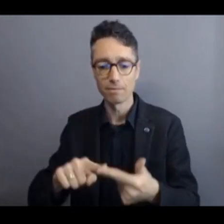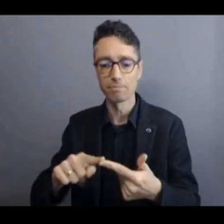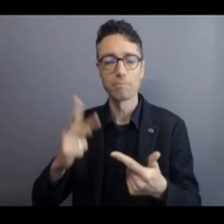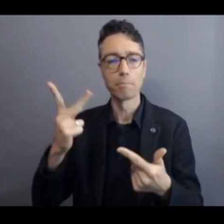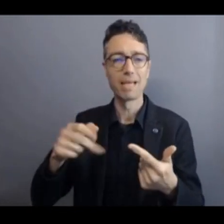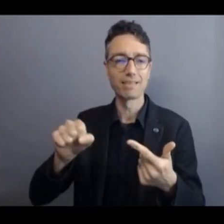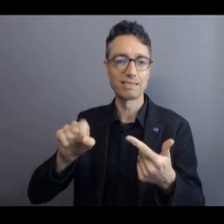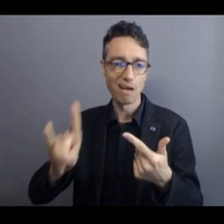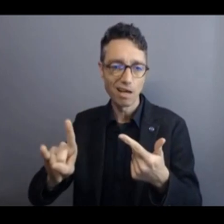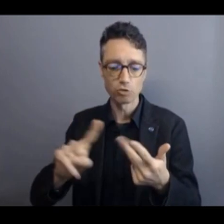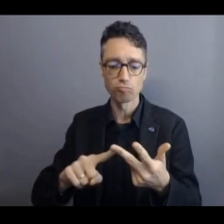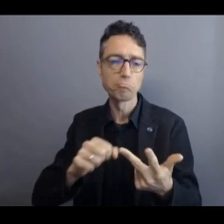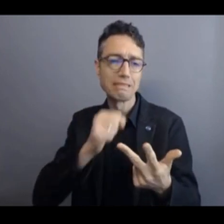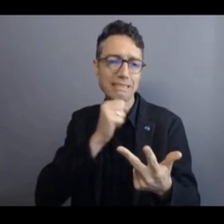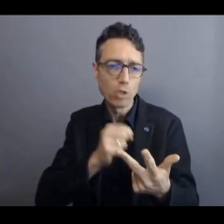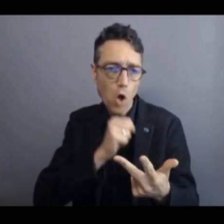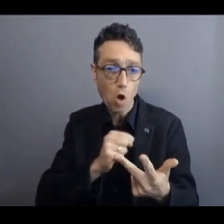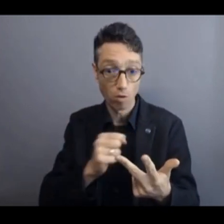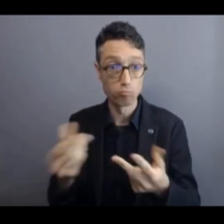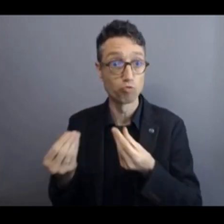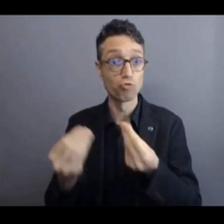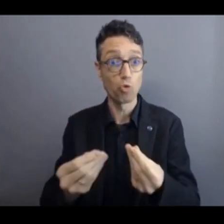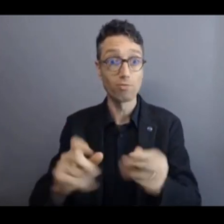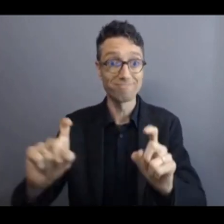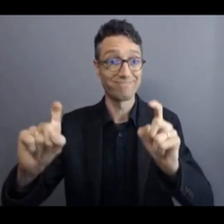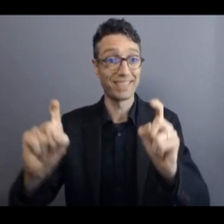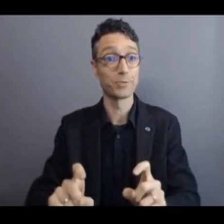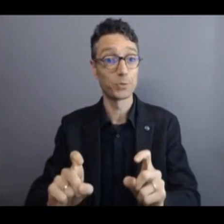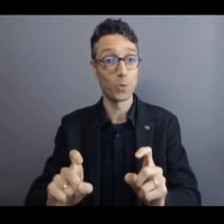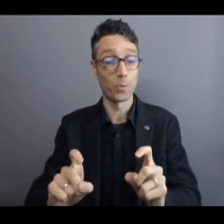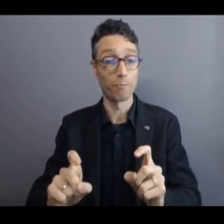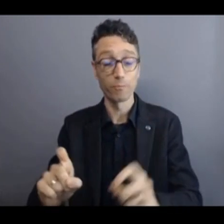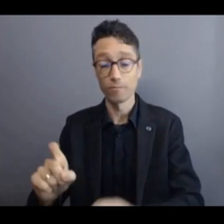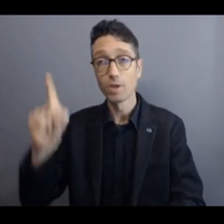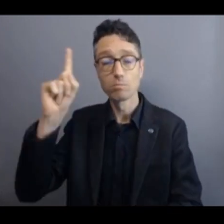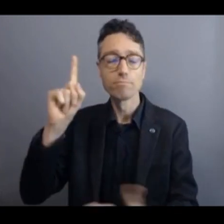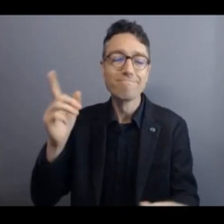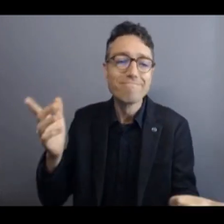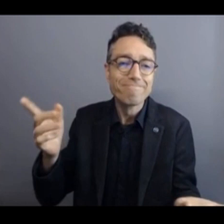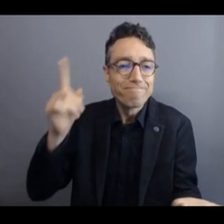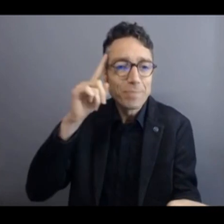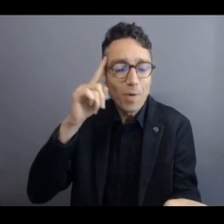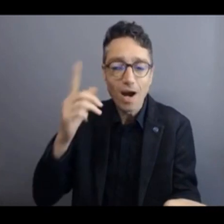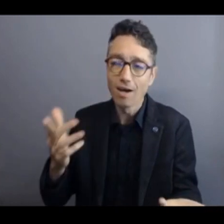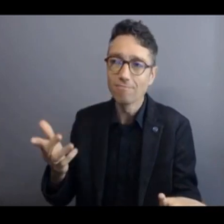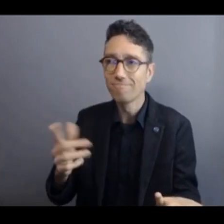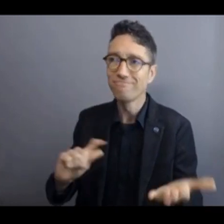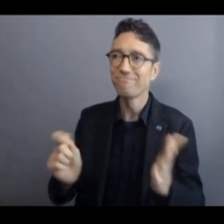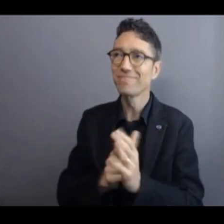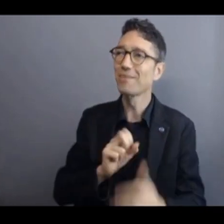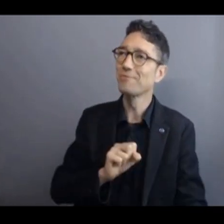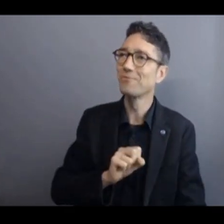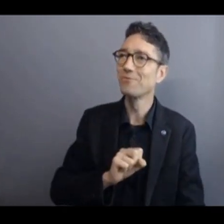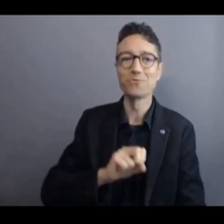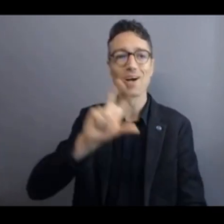avoir des réductions. Parce que parfois, bah, c'est vrai que quand on voyage, on ne pense pas forcément à ces problèmes